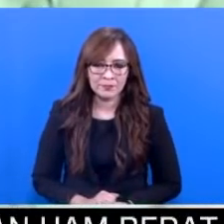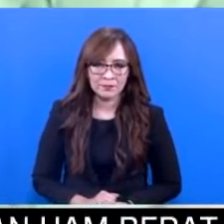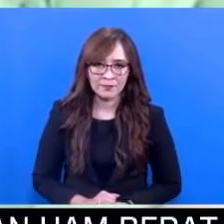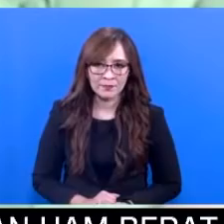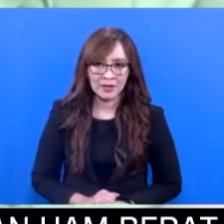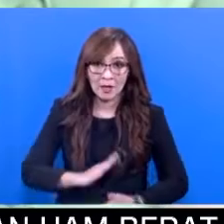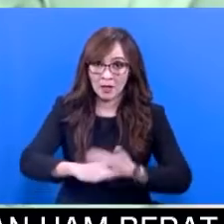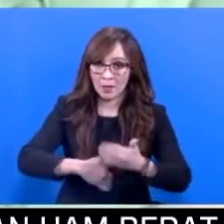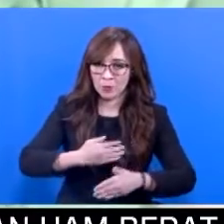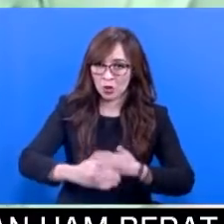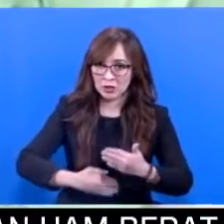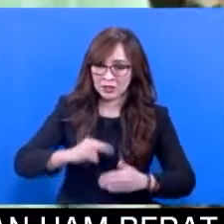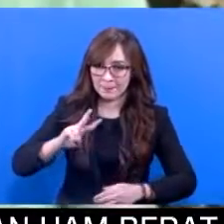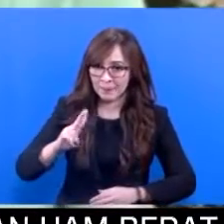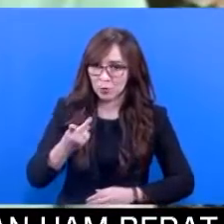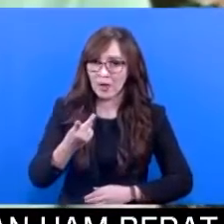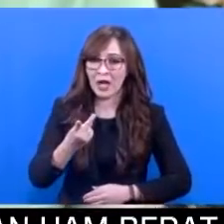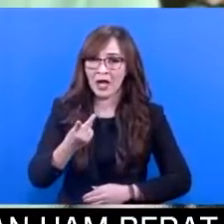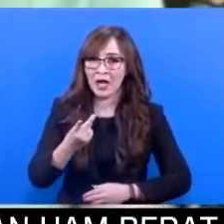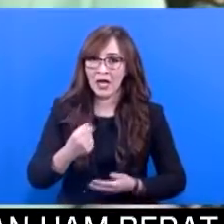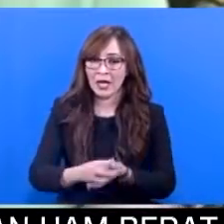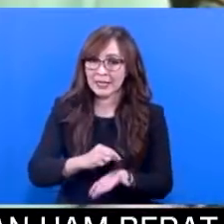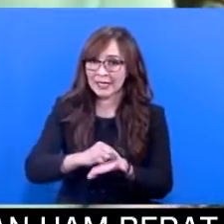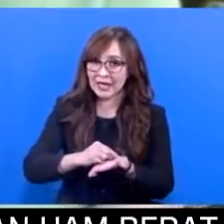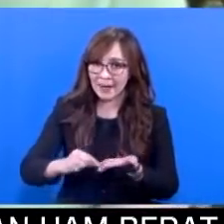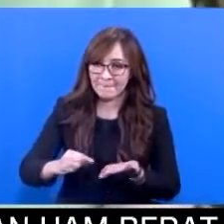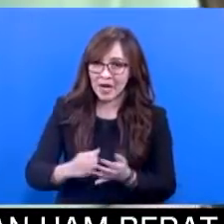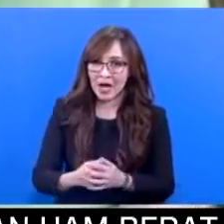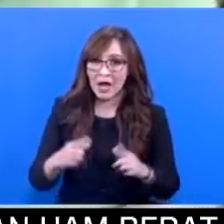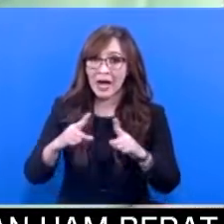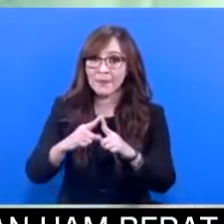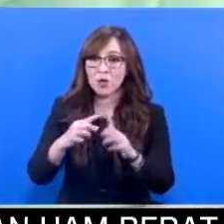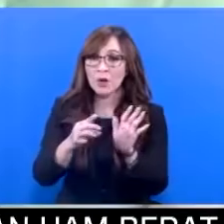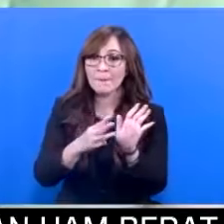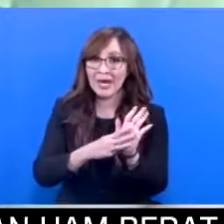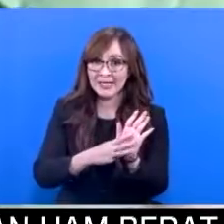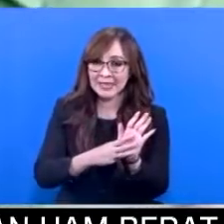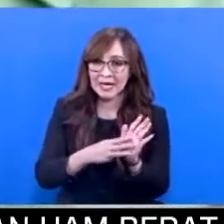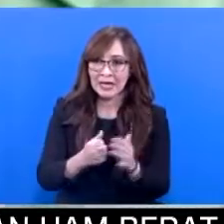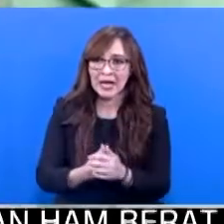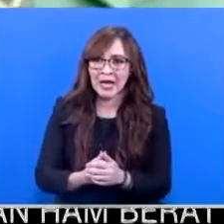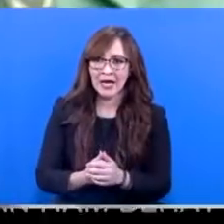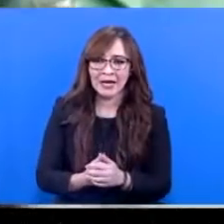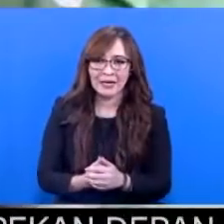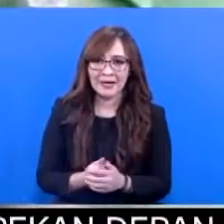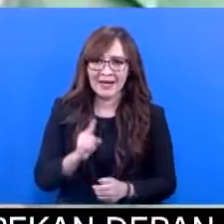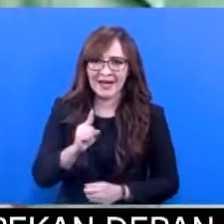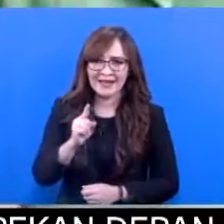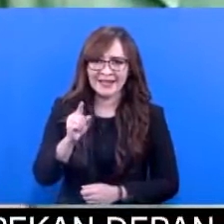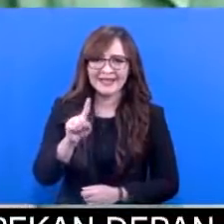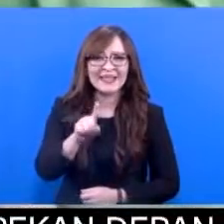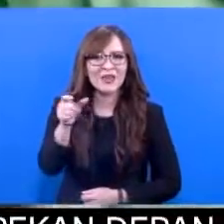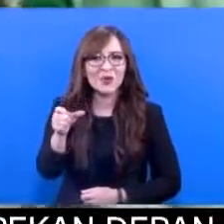Dalam proses perubahan jenis kelamin dan nama Aprilio Perkasa Manganang, ada satu sosok yang tak pernah lepas memberikannya